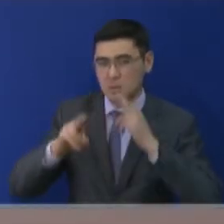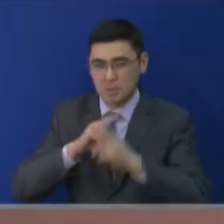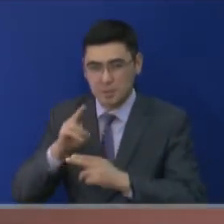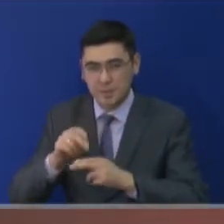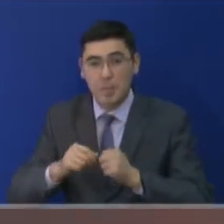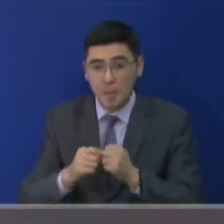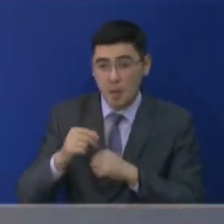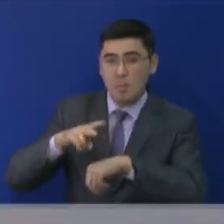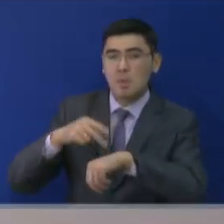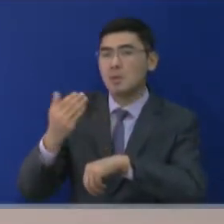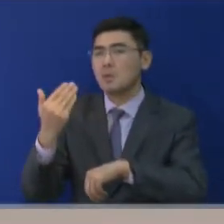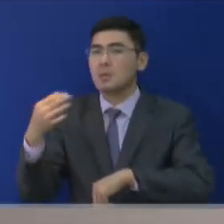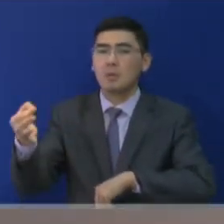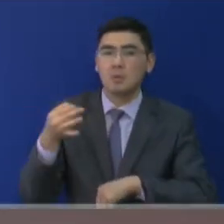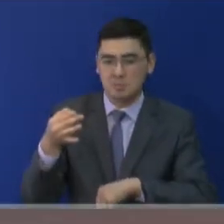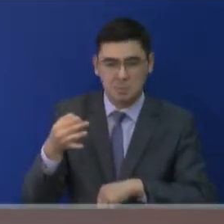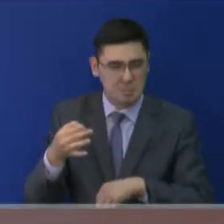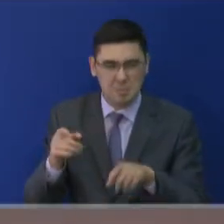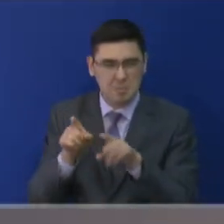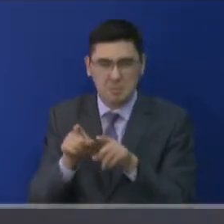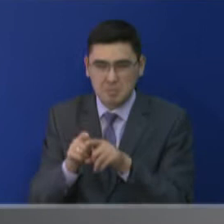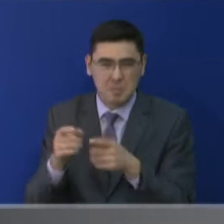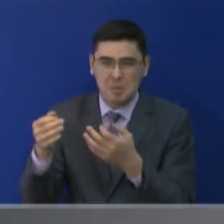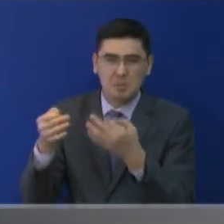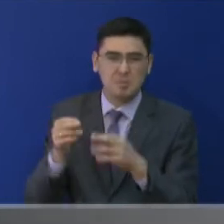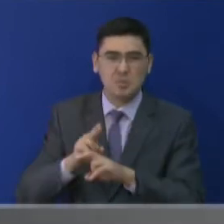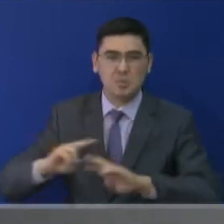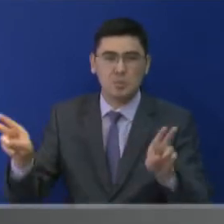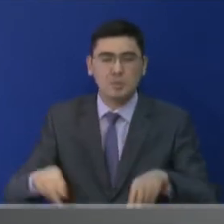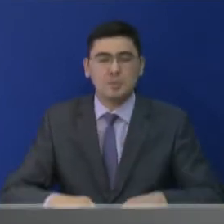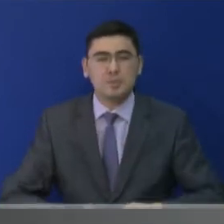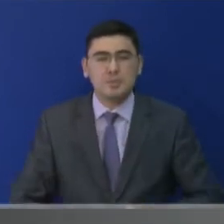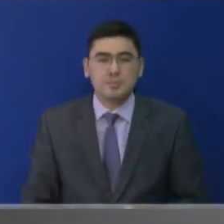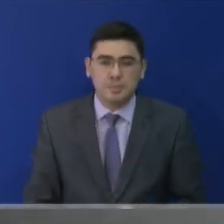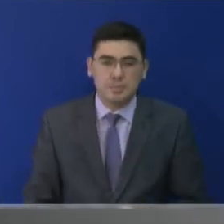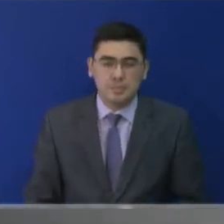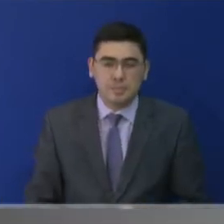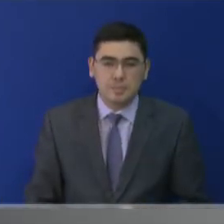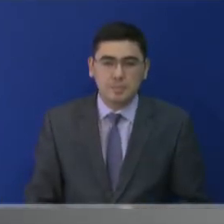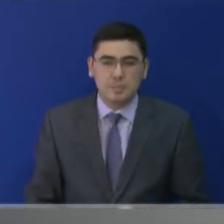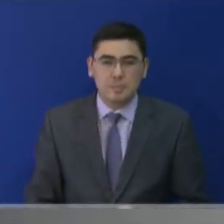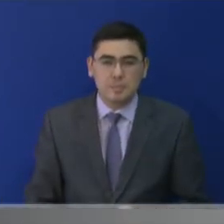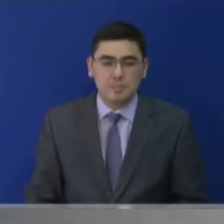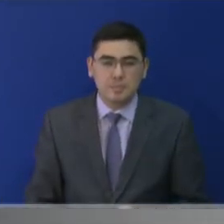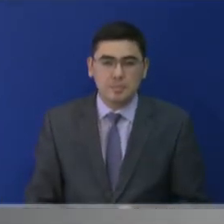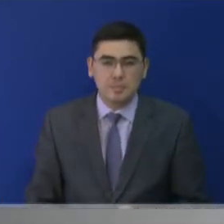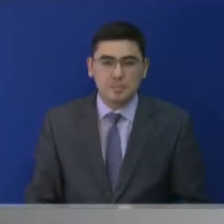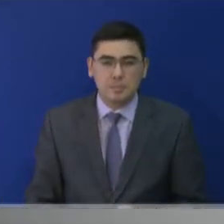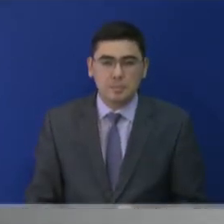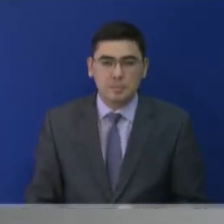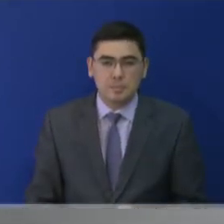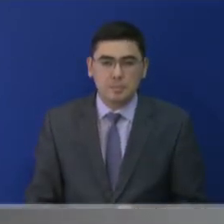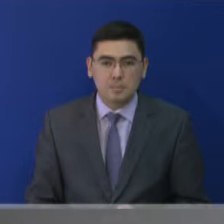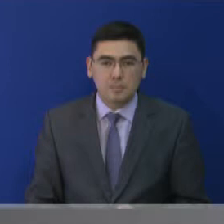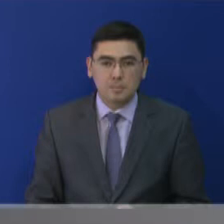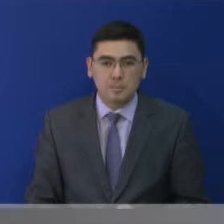қызметкерлерін көргісі келгенімен бөлімшеден таппады. Бірақ оперларымыз қайдан мына жерде? Опер.